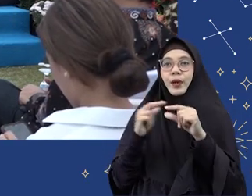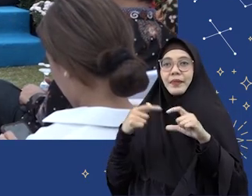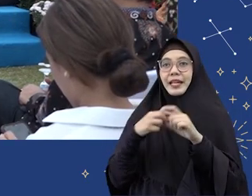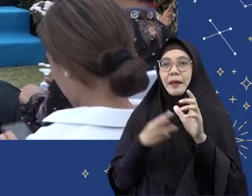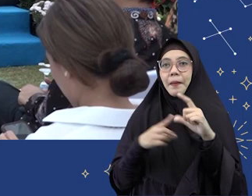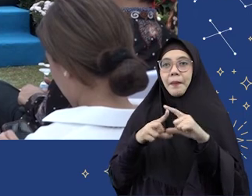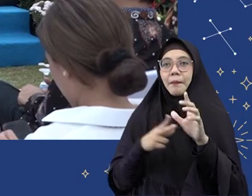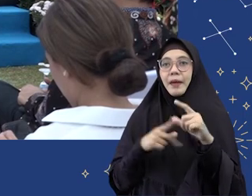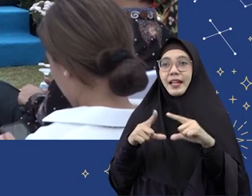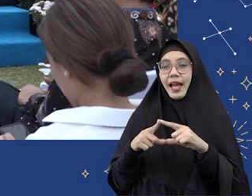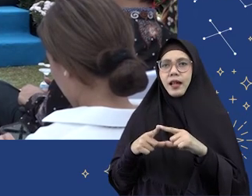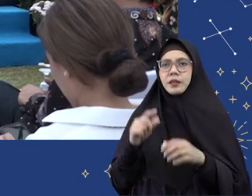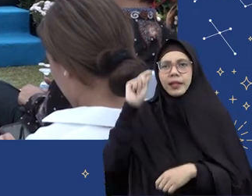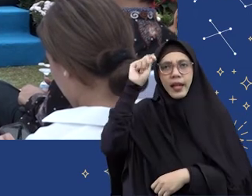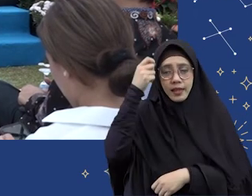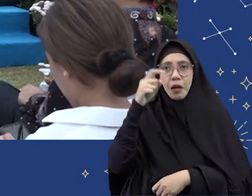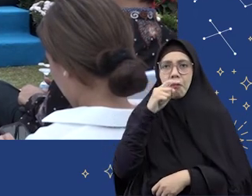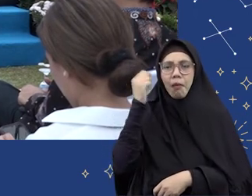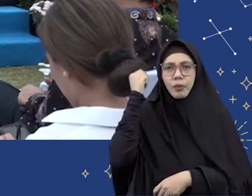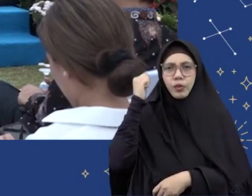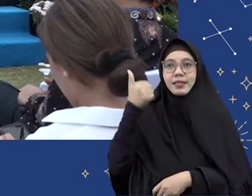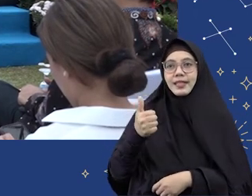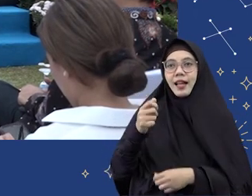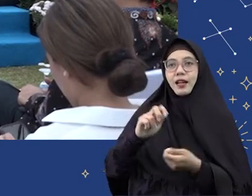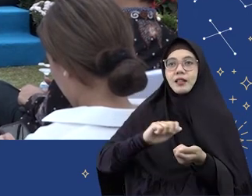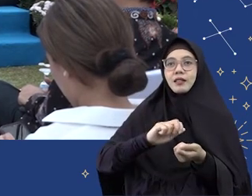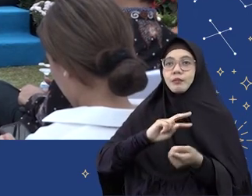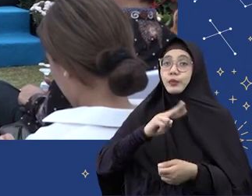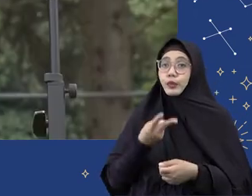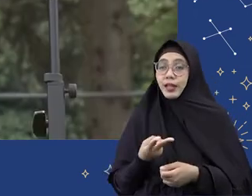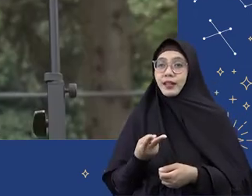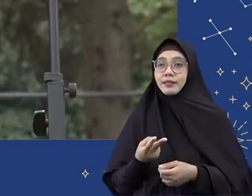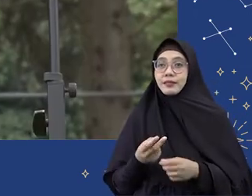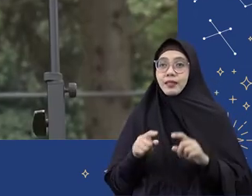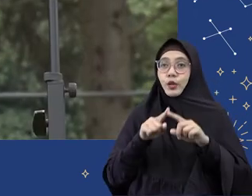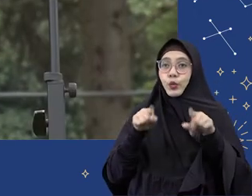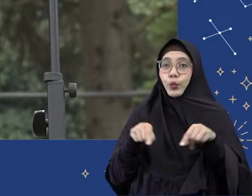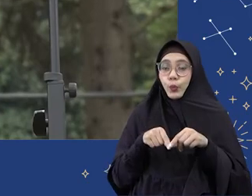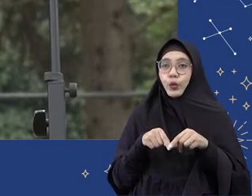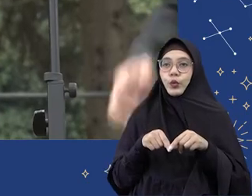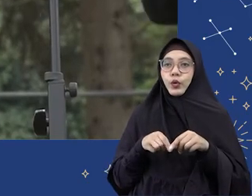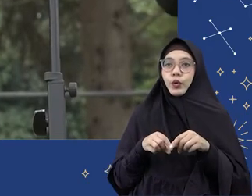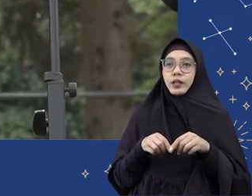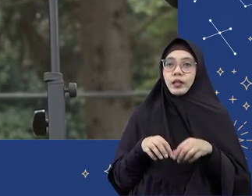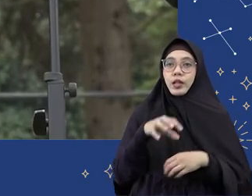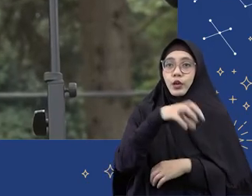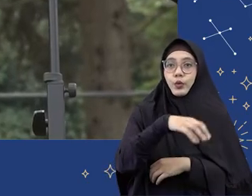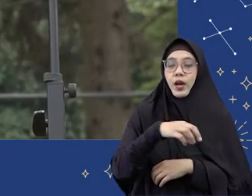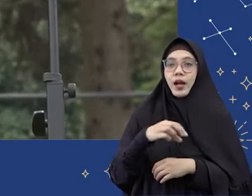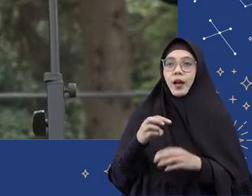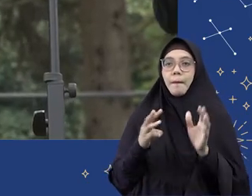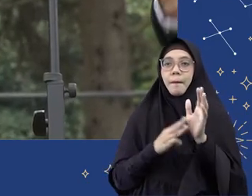kami juga mengingatkan bahwa bapak ibu dapat menukarkan kupon prangko dengan prangko di ruang multimedia pada Ruang